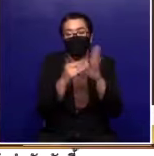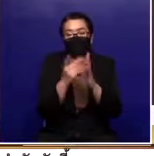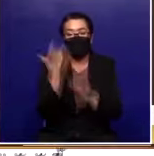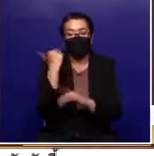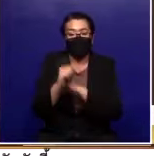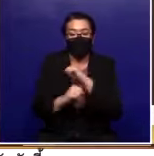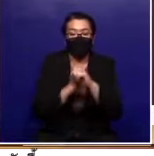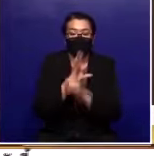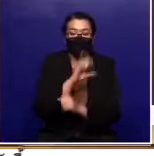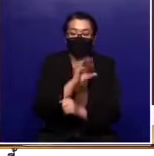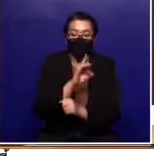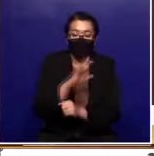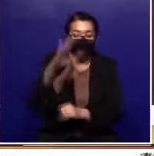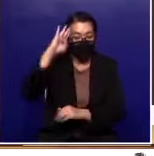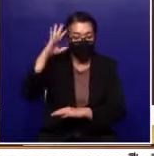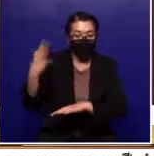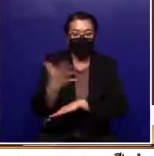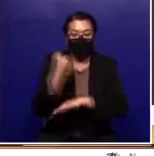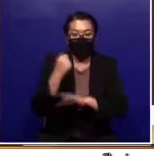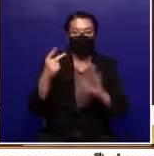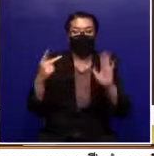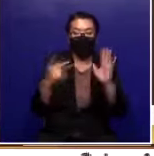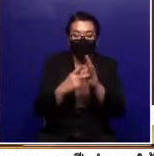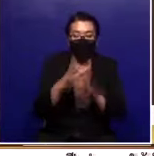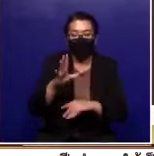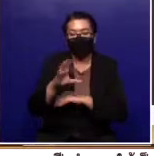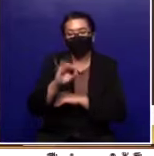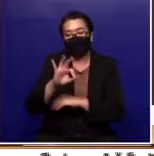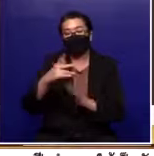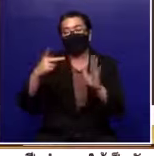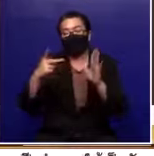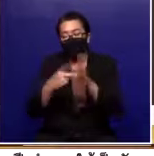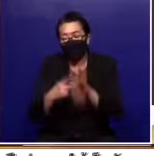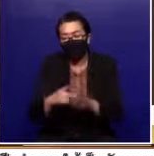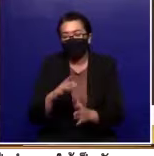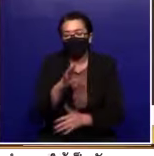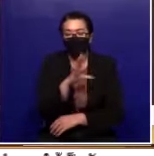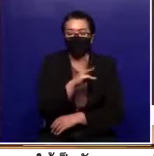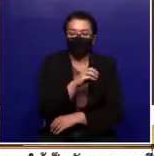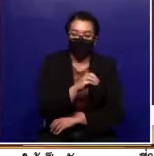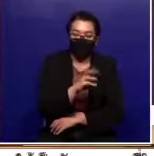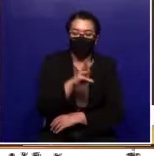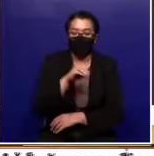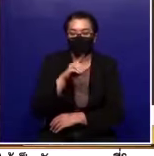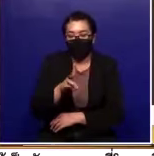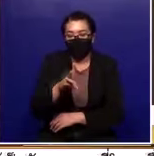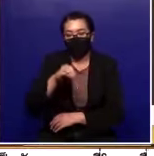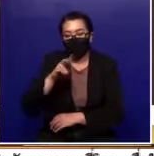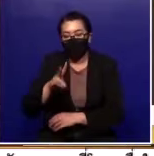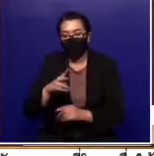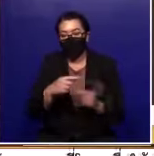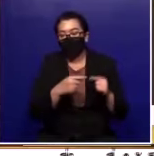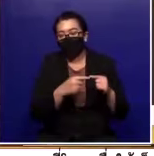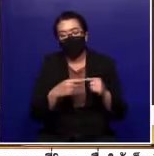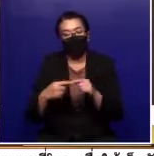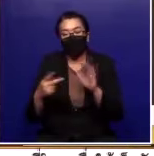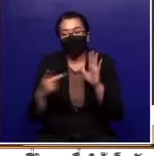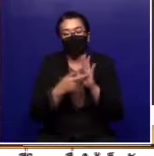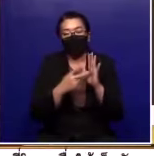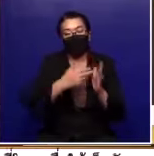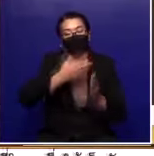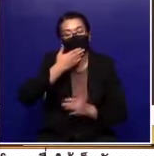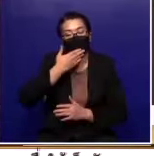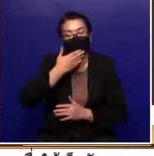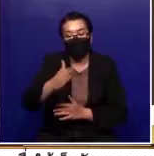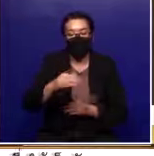มาณหลังยึดเข้ามาก็กู้59กู้6 06162ต่อเนื่องเสถียรครับเรียกว่าเป็นผู้น